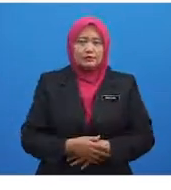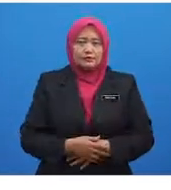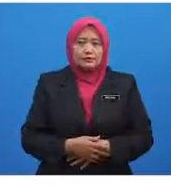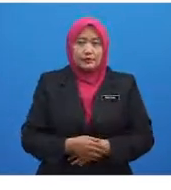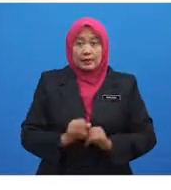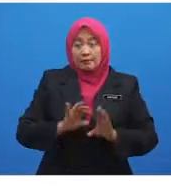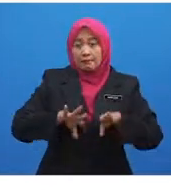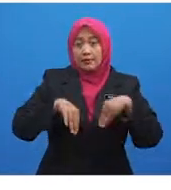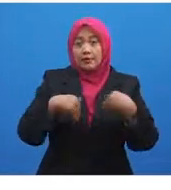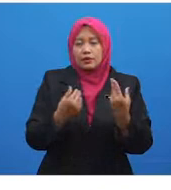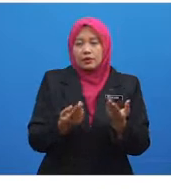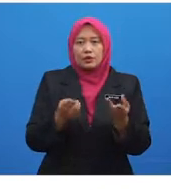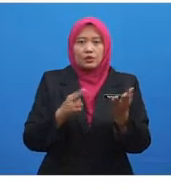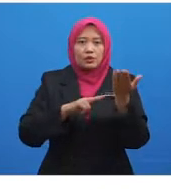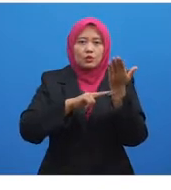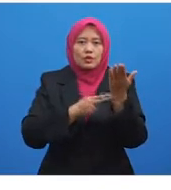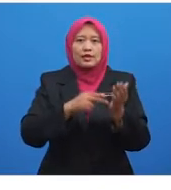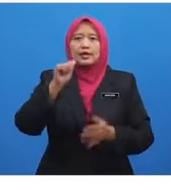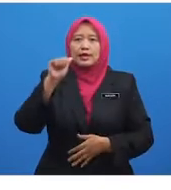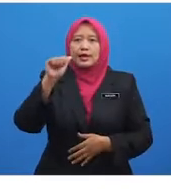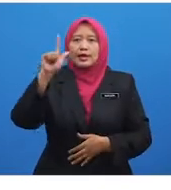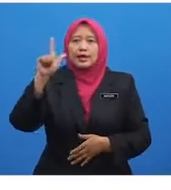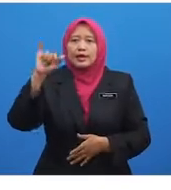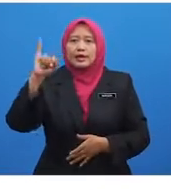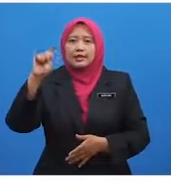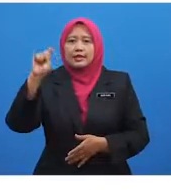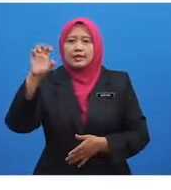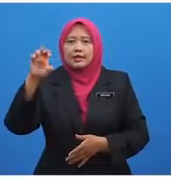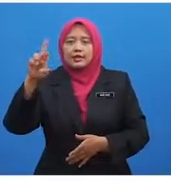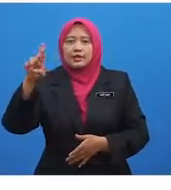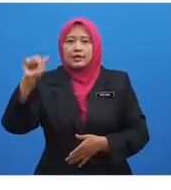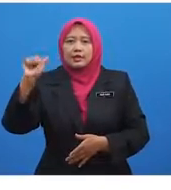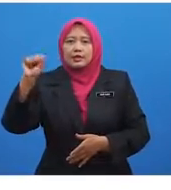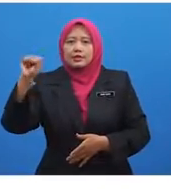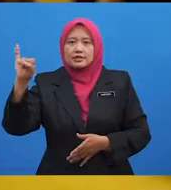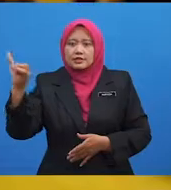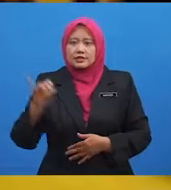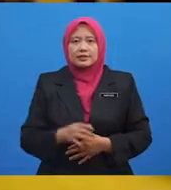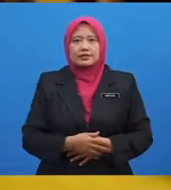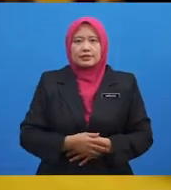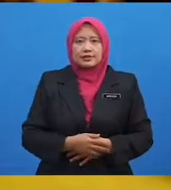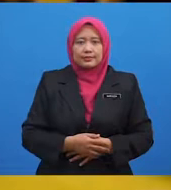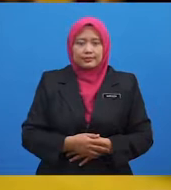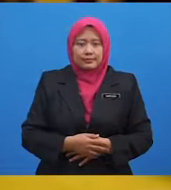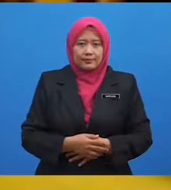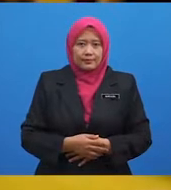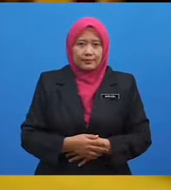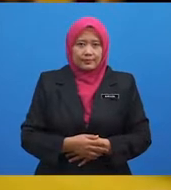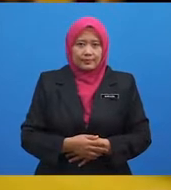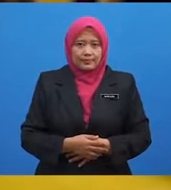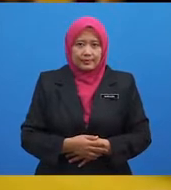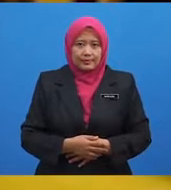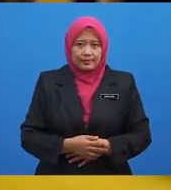Bagaimana pula dengan unsur bunyi aliterasi? Ya, betul murid-murid. Kalau pengulangan huruf